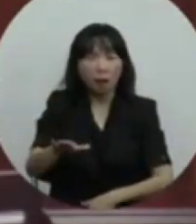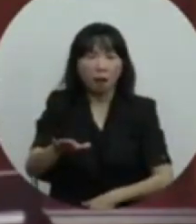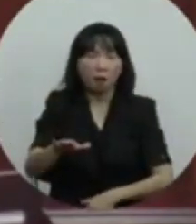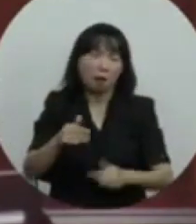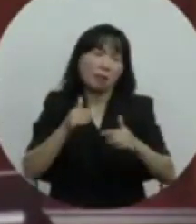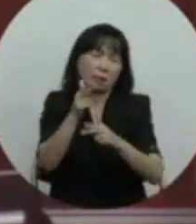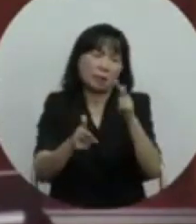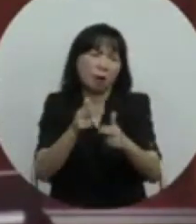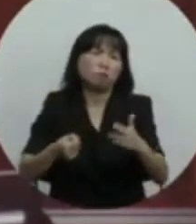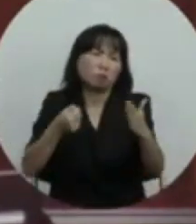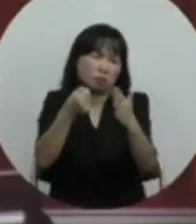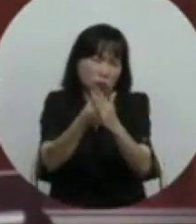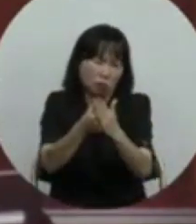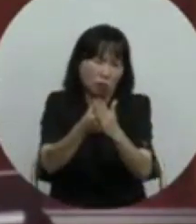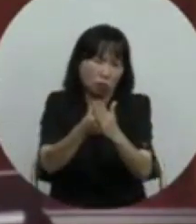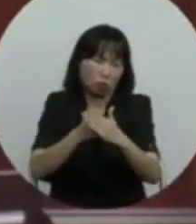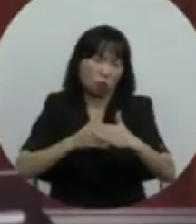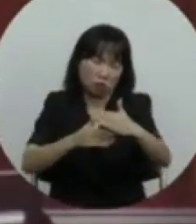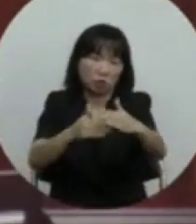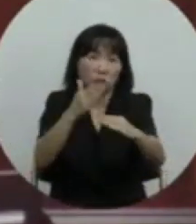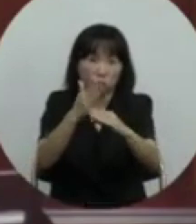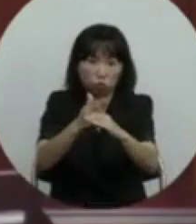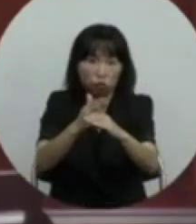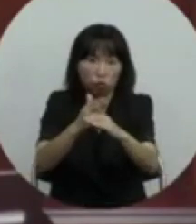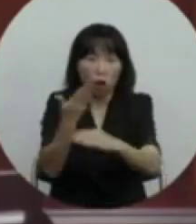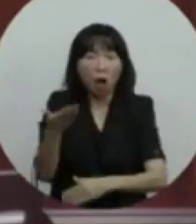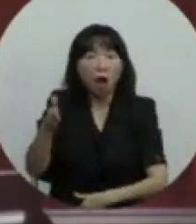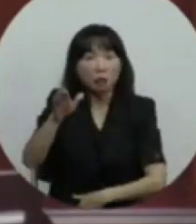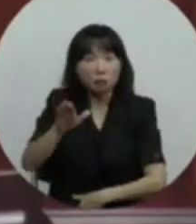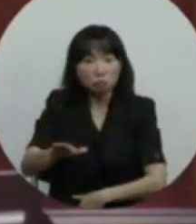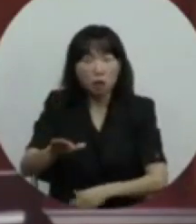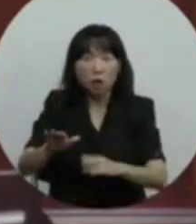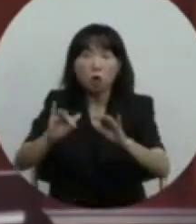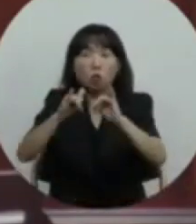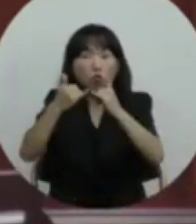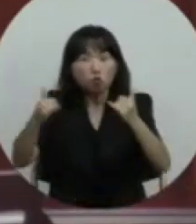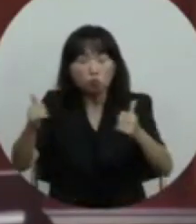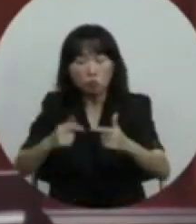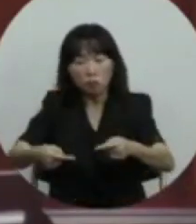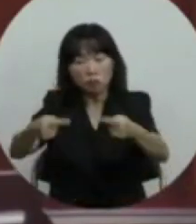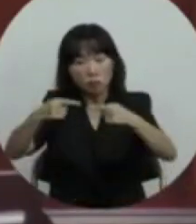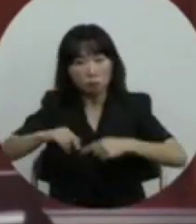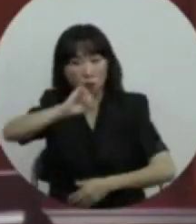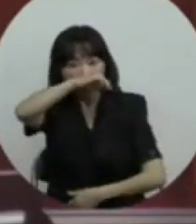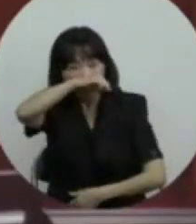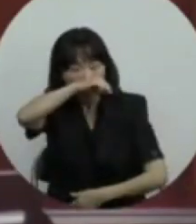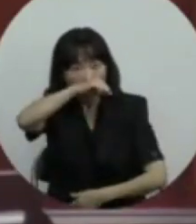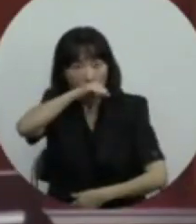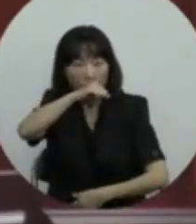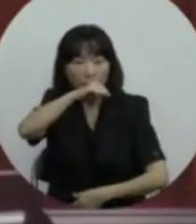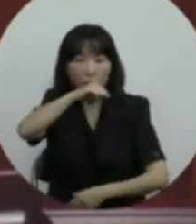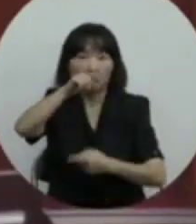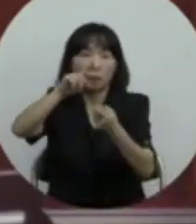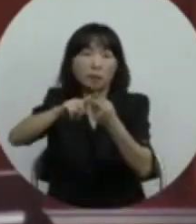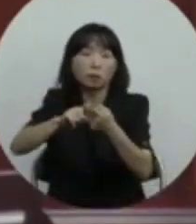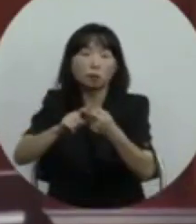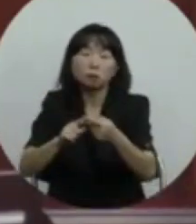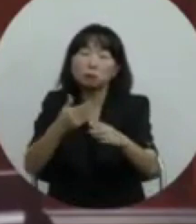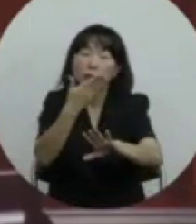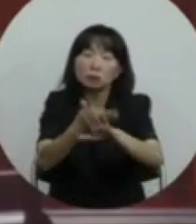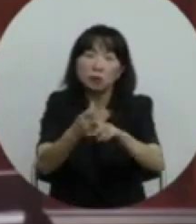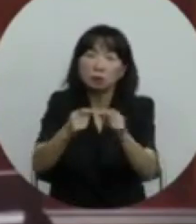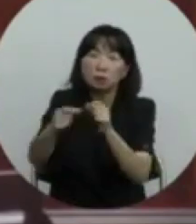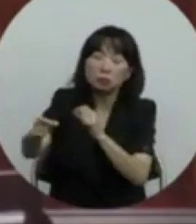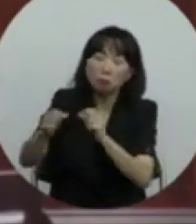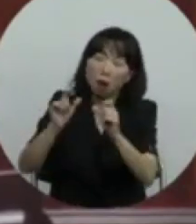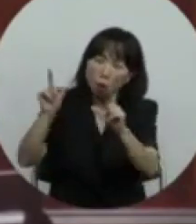사업을 진행하고 있었습니다. 그에 반해 주민참여예산제 확대와 활성화를 위한 타 지방자치단체들의